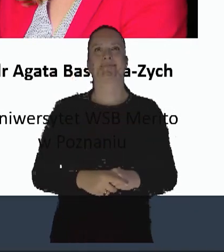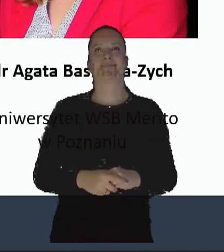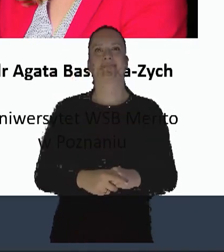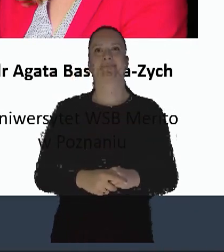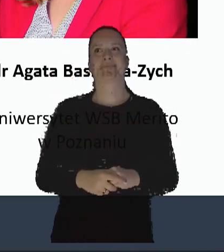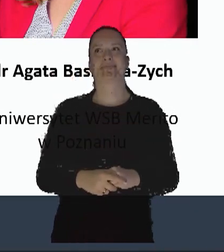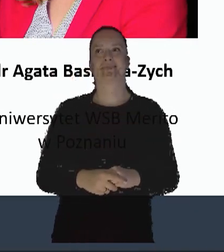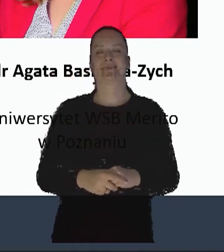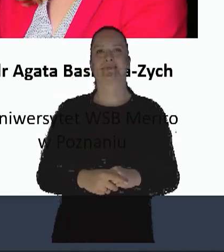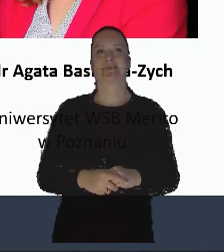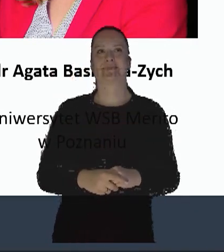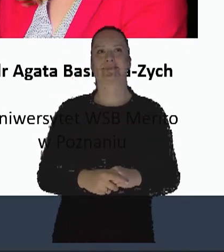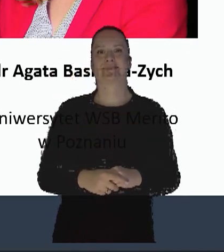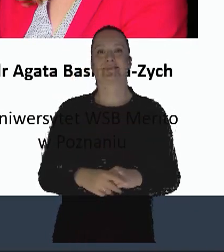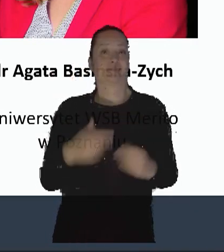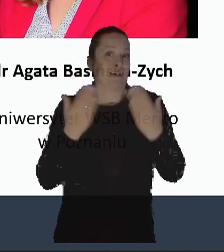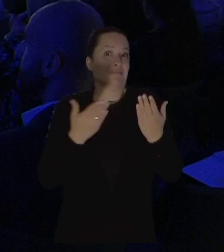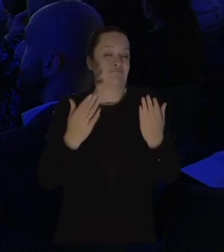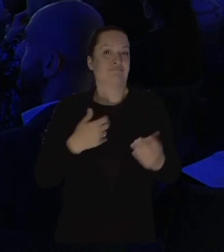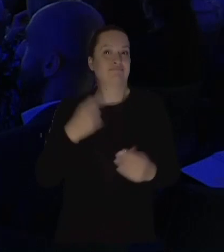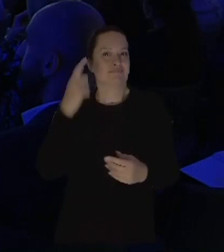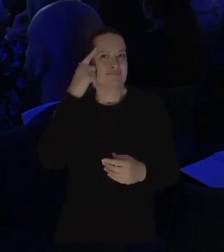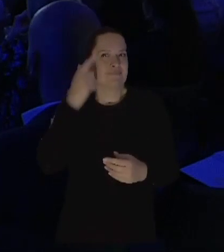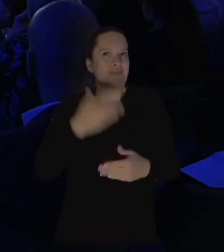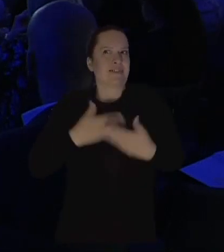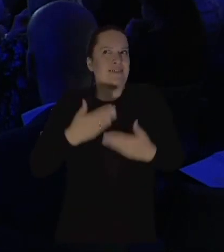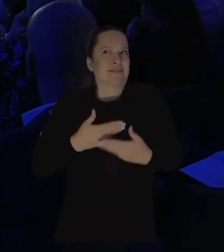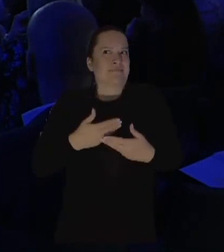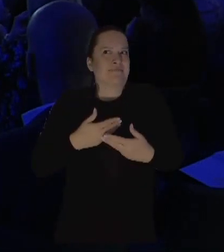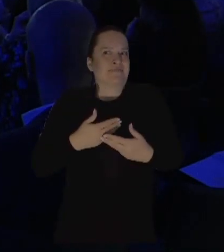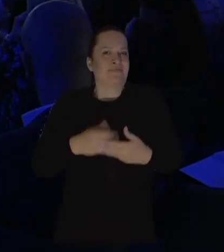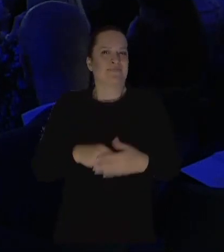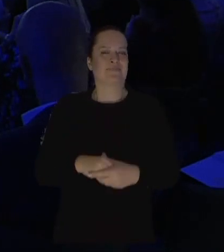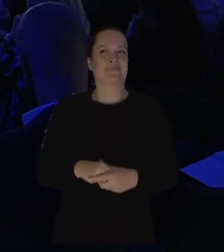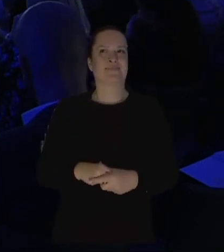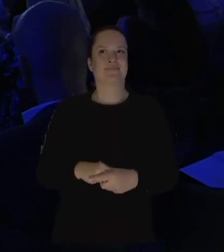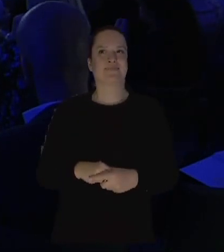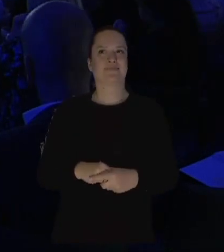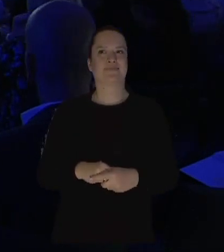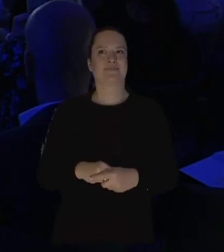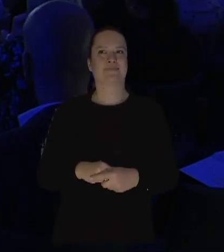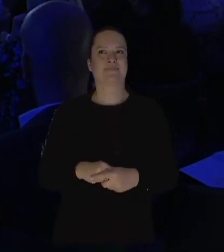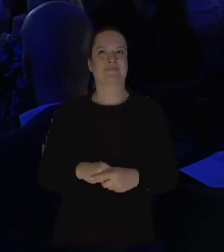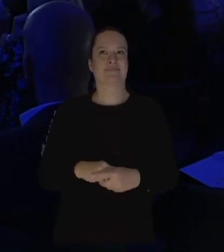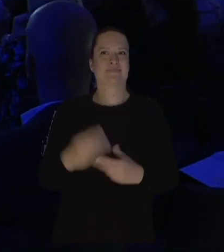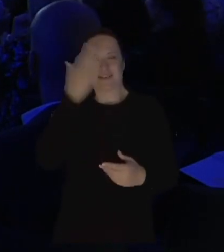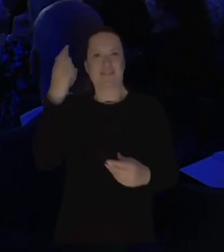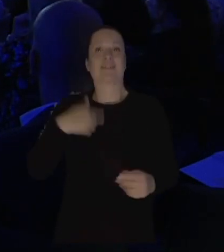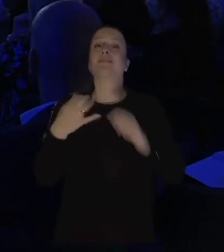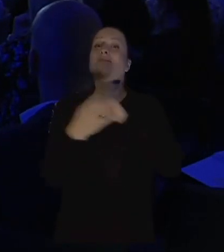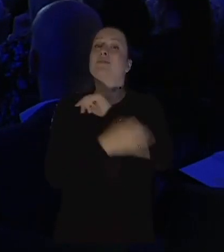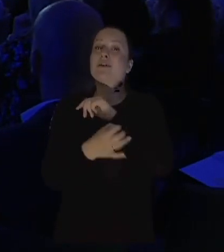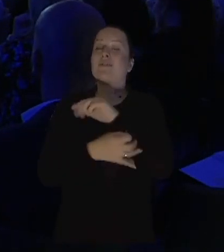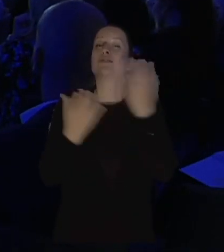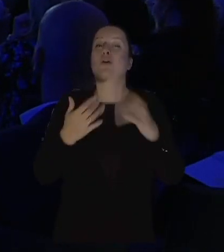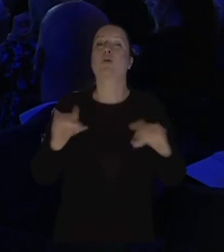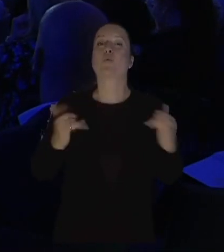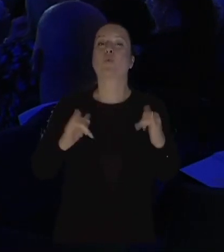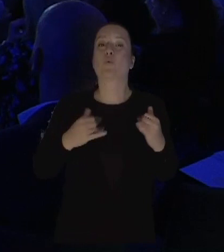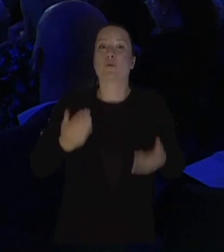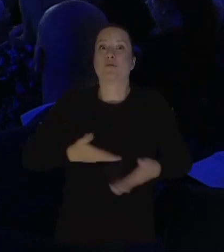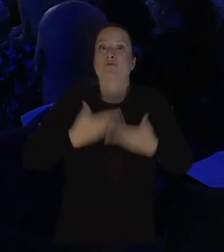I teraz proponuję, żebyśmy się wczuli w to, w co przechodzą studenci turystyki